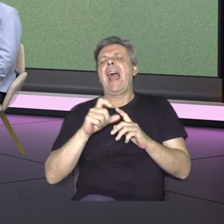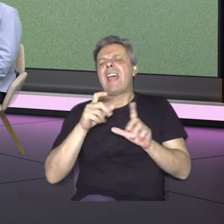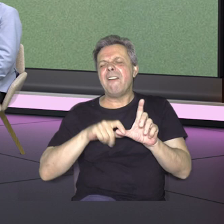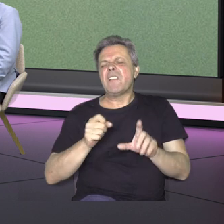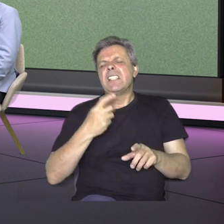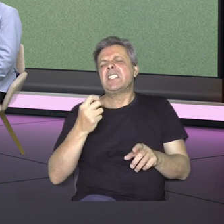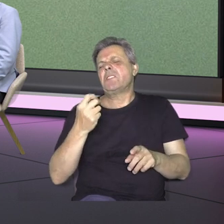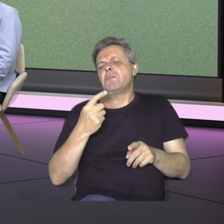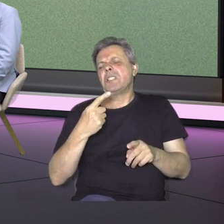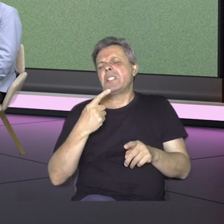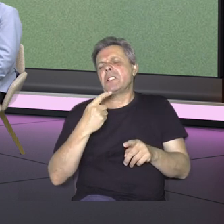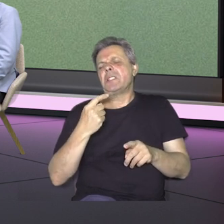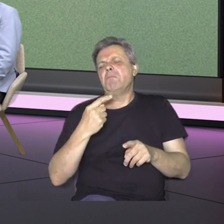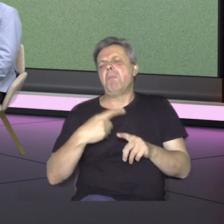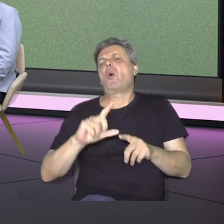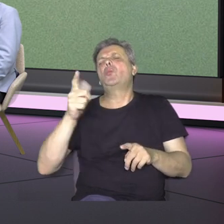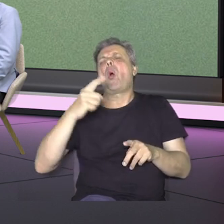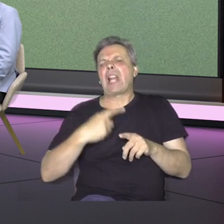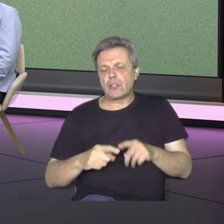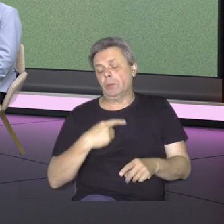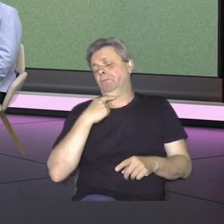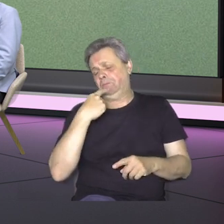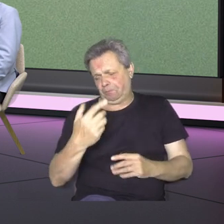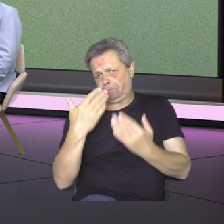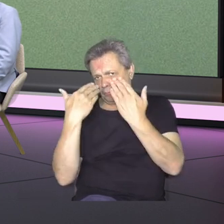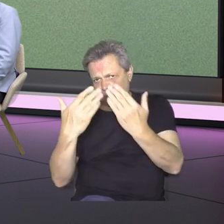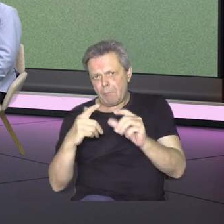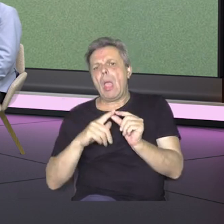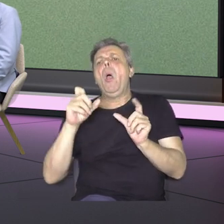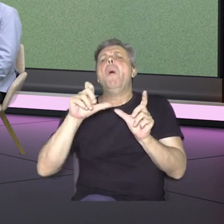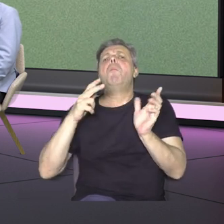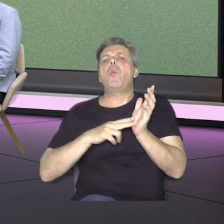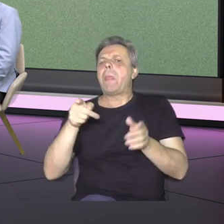zbog drugog razloga, ali sam mu rekao, dobio si pozdrav,